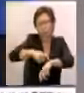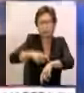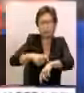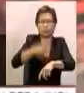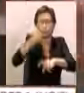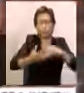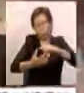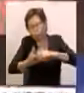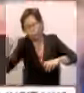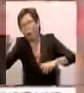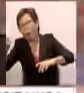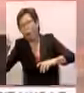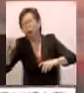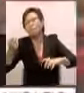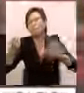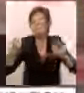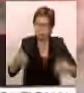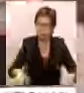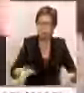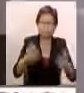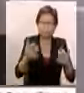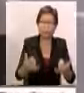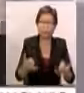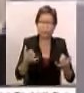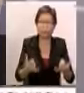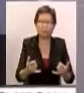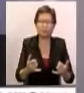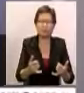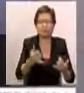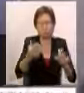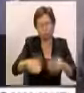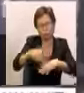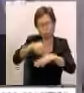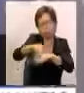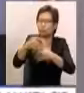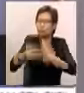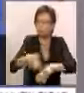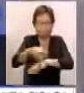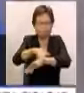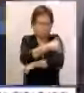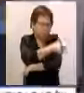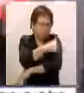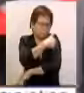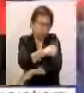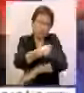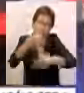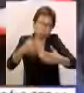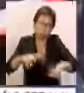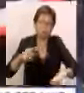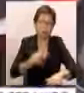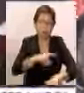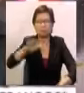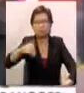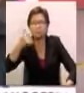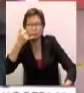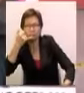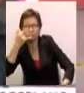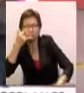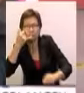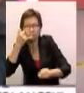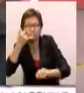kita keluarkan, dan sekarang mangsa-mangsa ini telah dihantar ke hospital lah. Dan kita terima panggilan pada